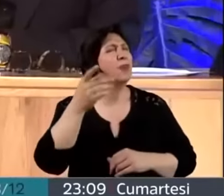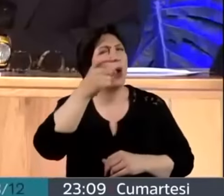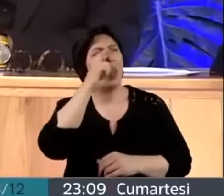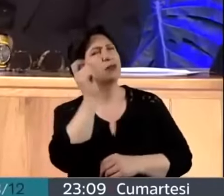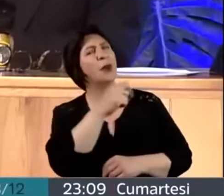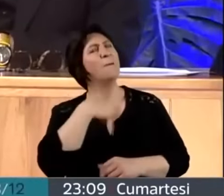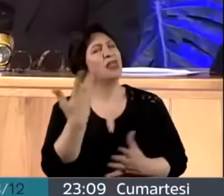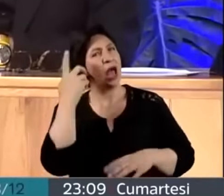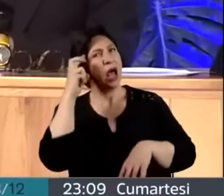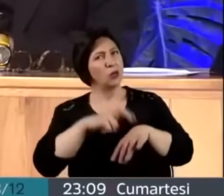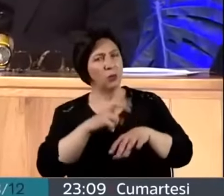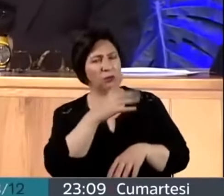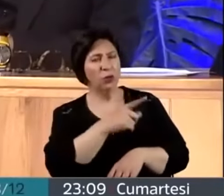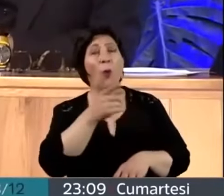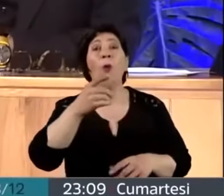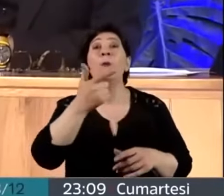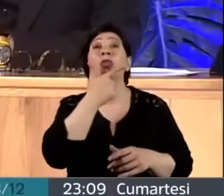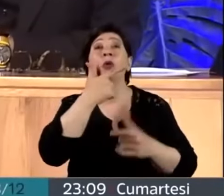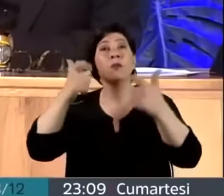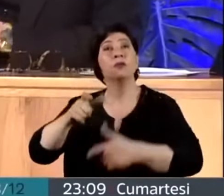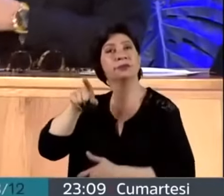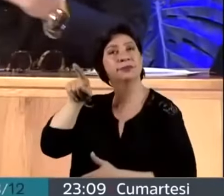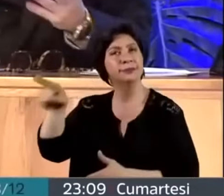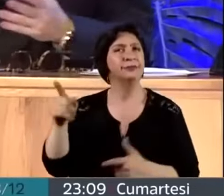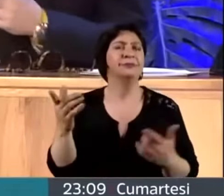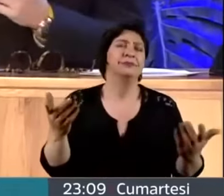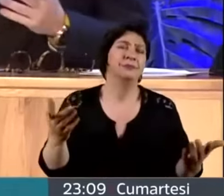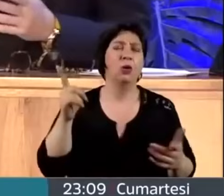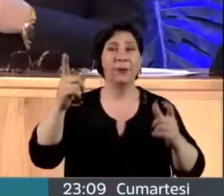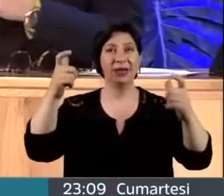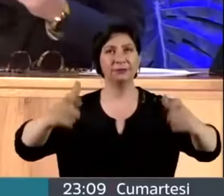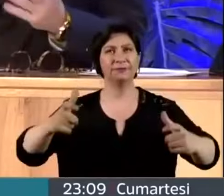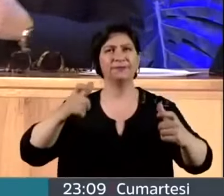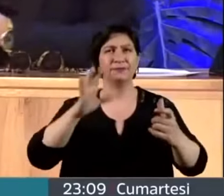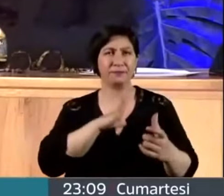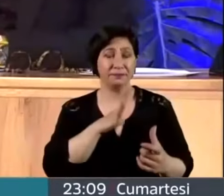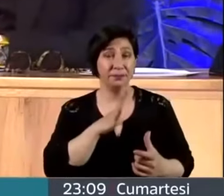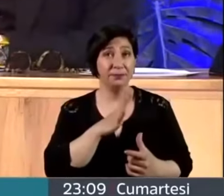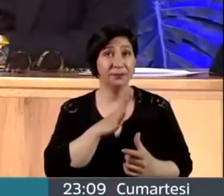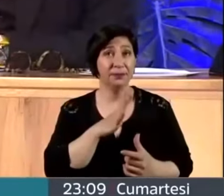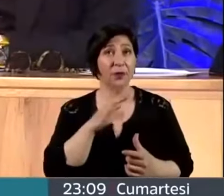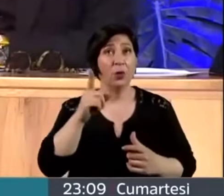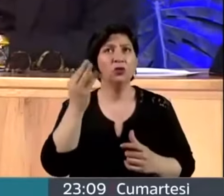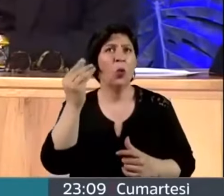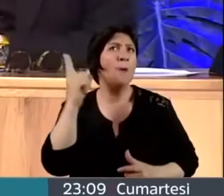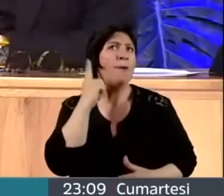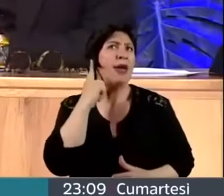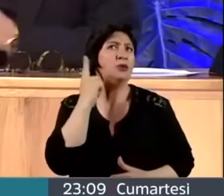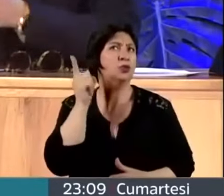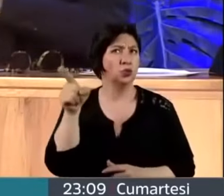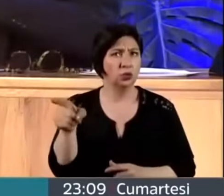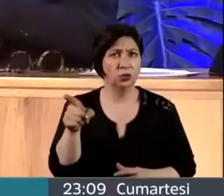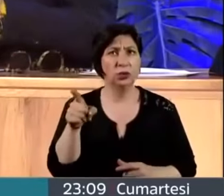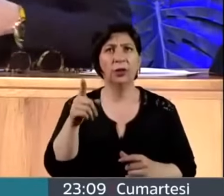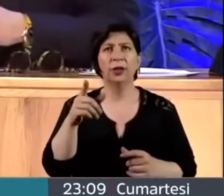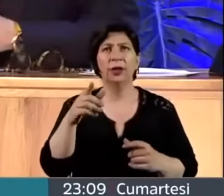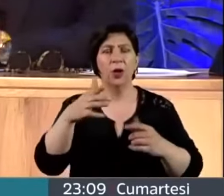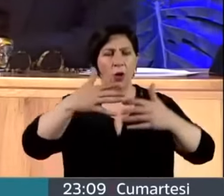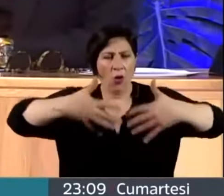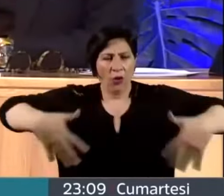musunuz? Bodrum'daydınız. O zaman bir mekan vardı. O mekan çok revaçtaydı o zamanlar. Önünde